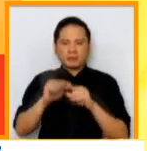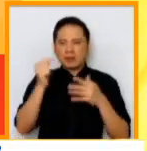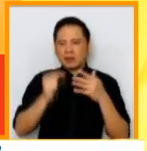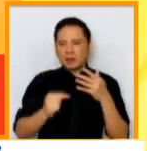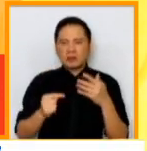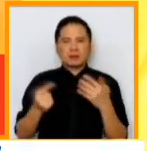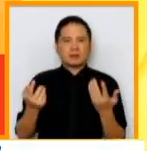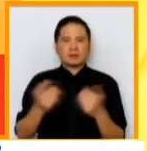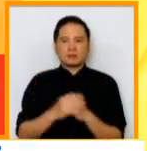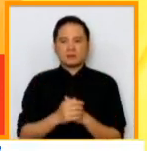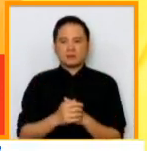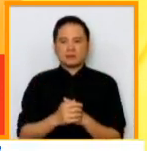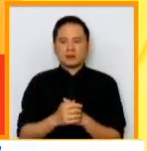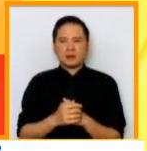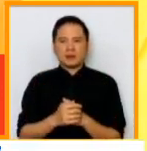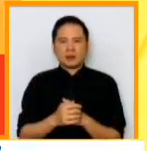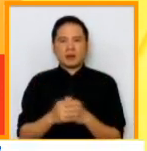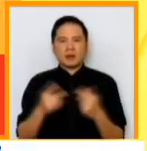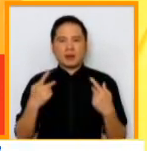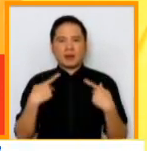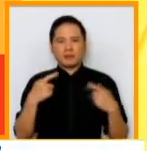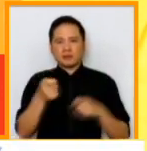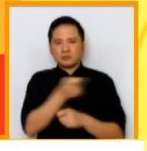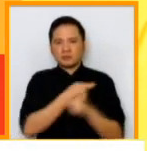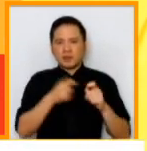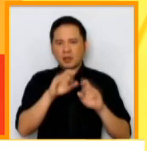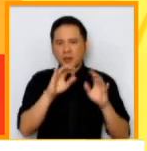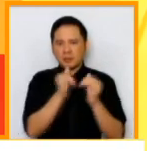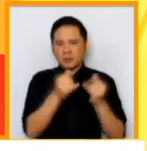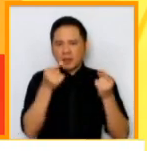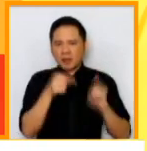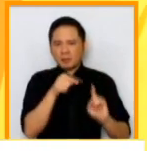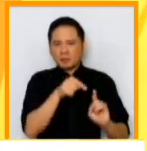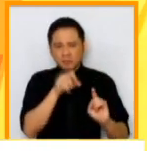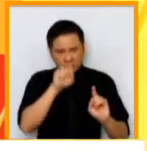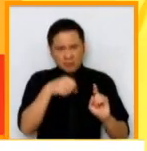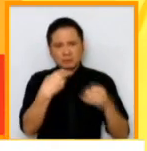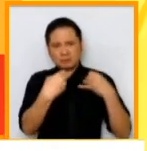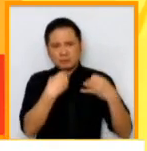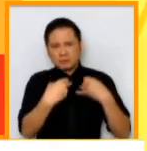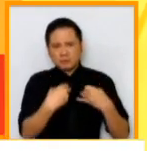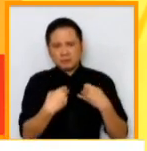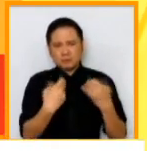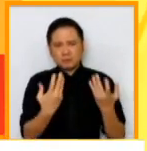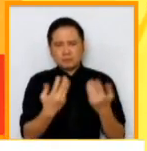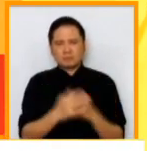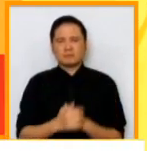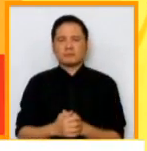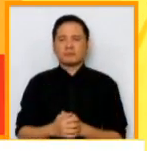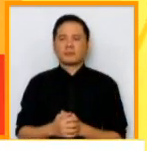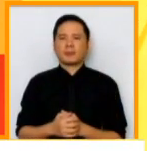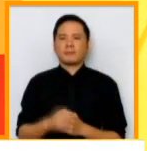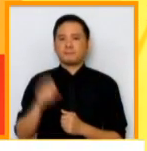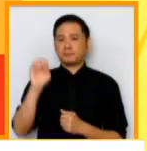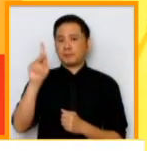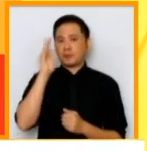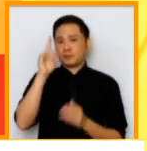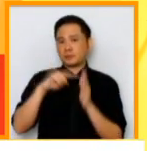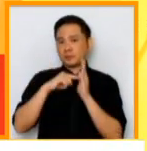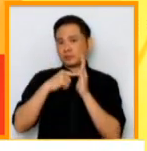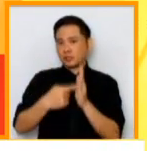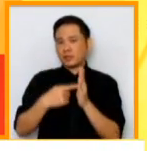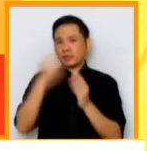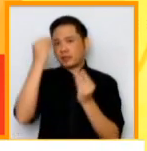construction and trading company raw. Pakipaliwanag lamang po, Administrator. Okay, simulan ko lang, Connie, sa konteksto. No? Ito